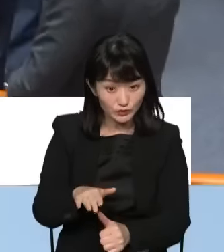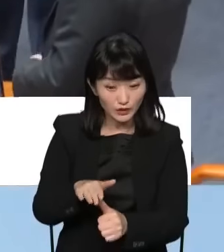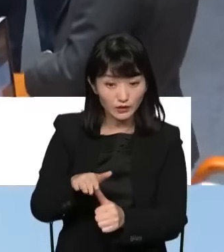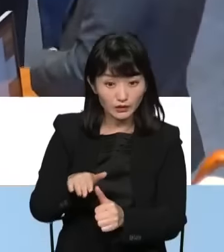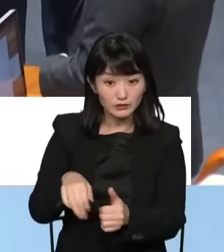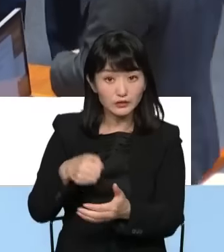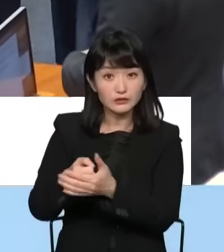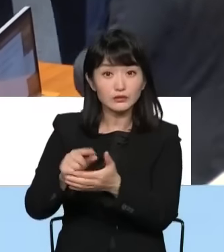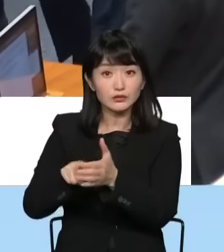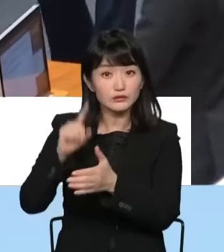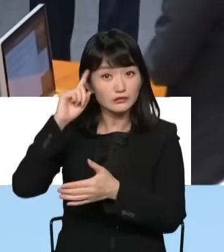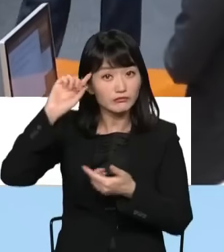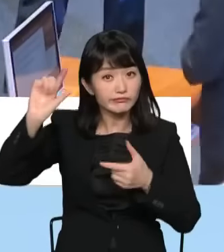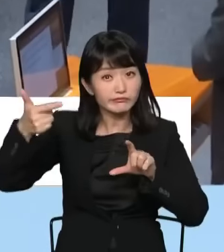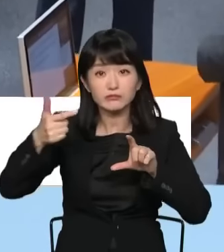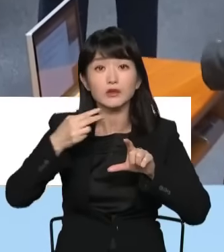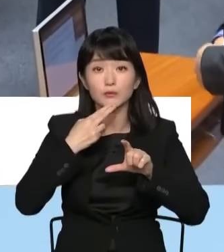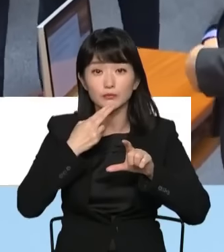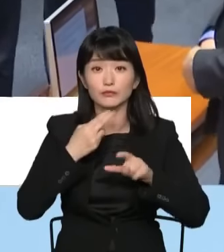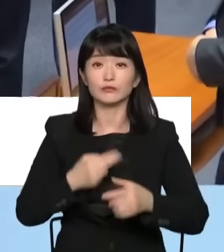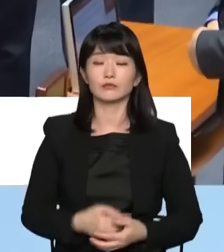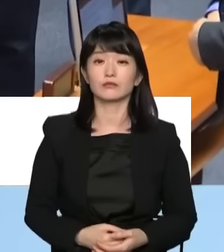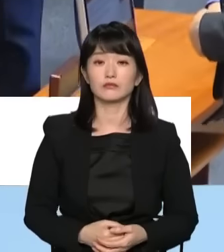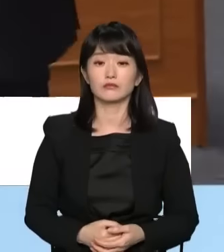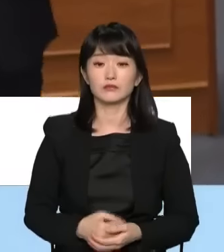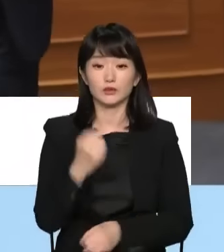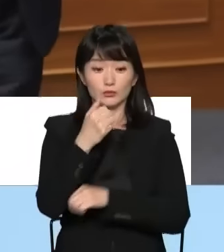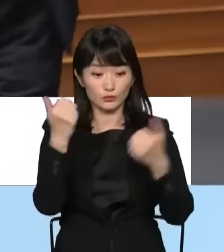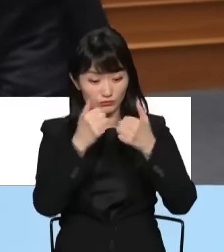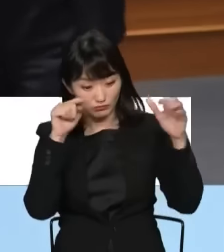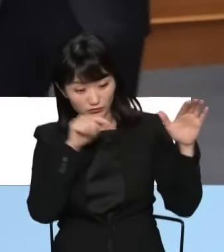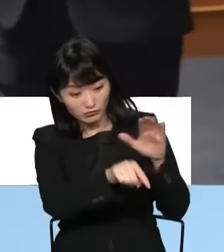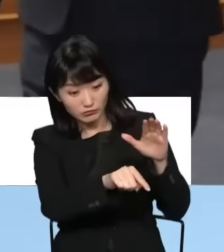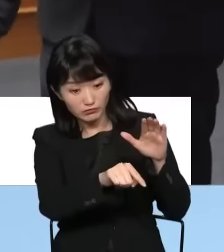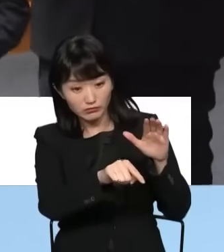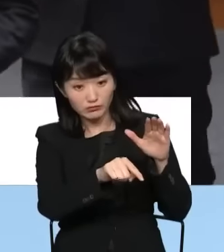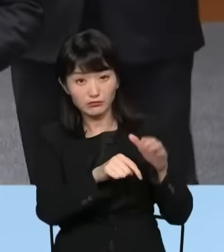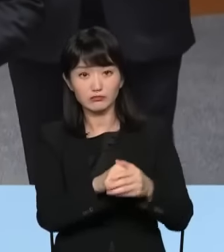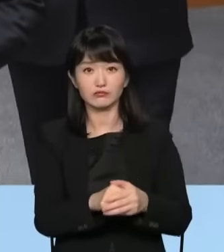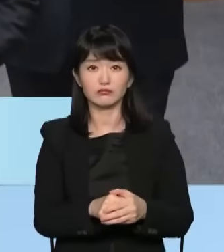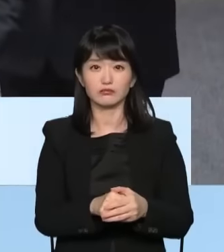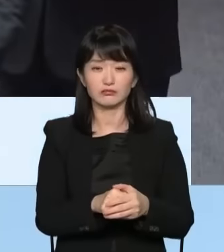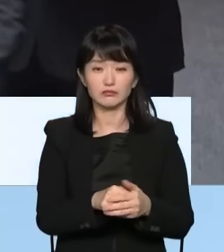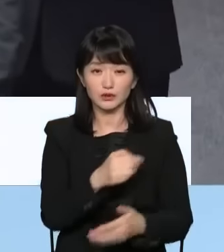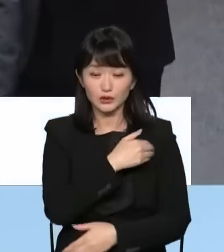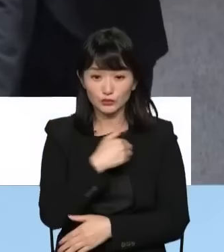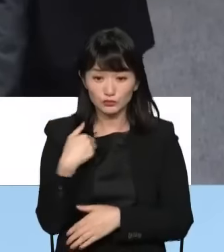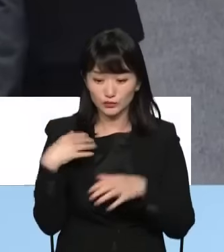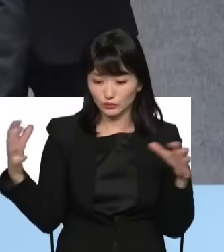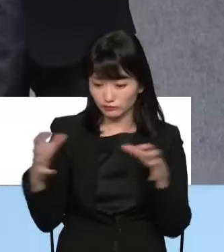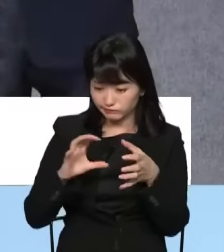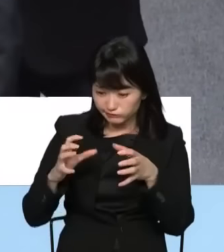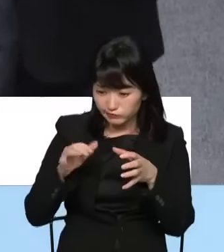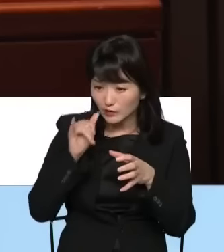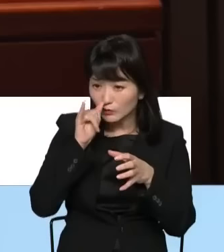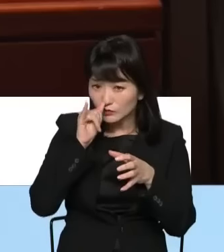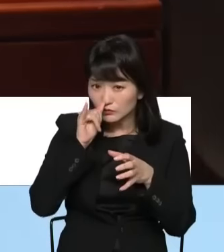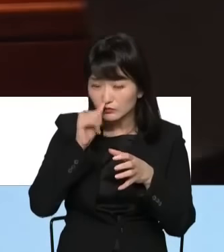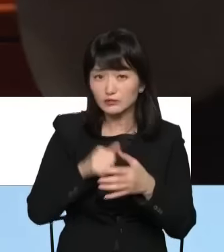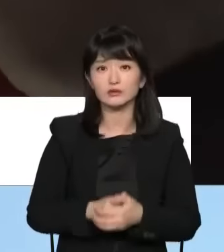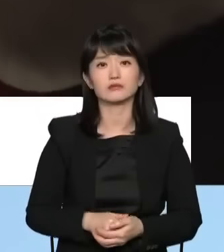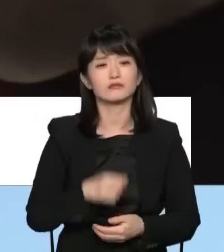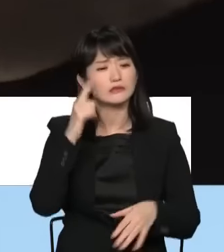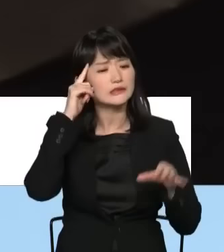이의가 없었던 걸로 알고 있습니다 그런데 본내 이장 들어가서 이러한 충분한 수기 과정이 있었 에도 불구하고 가결을